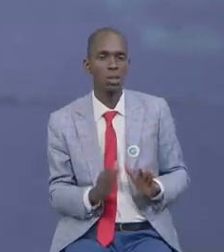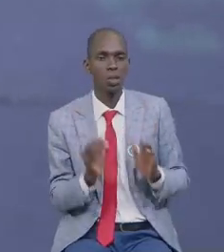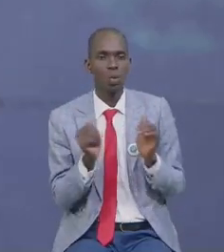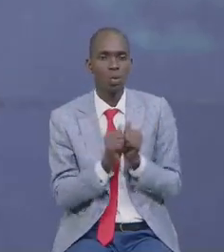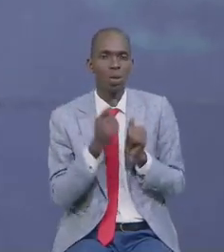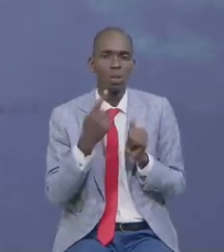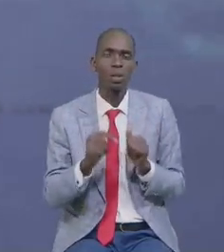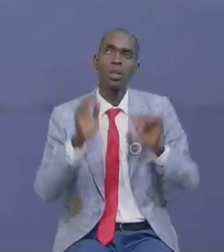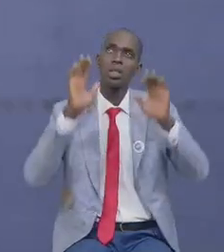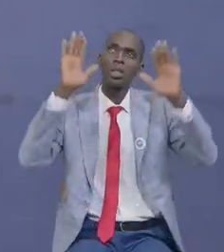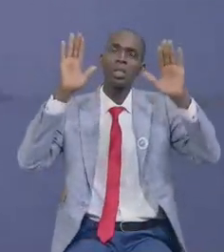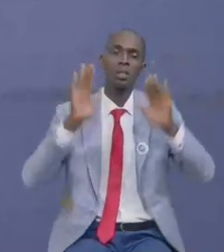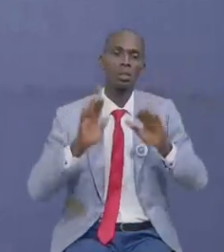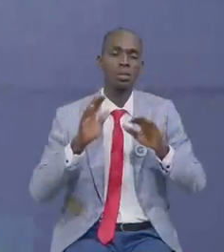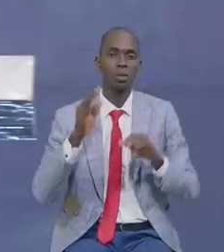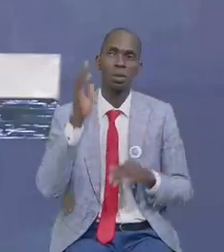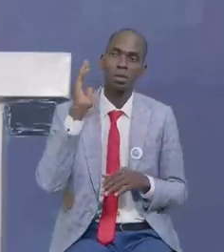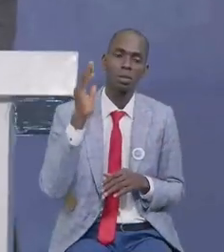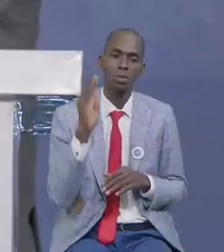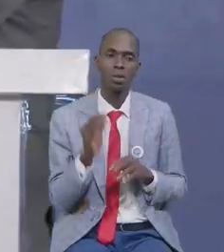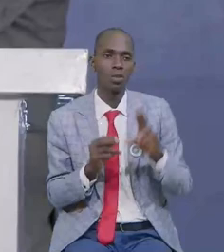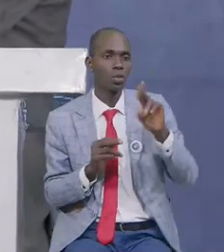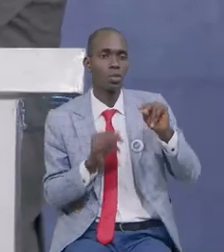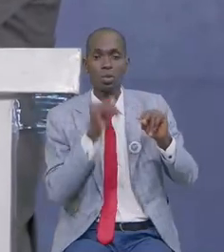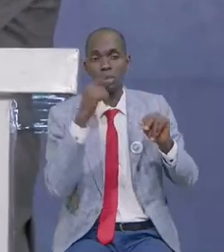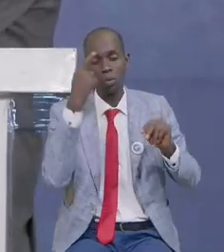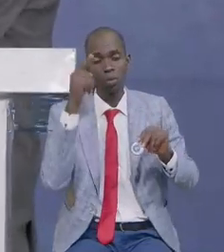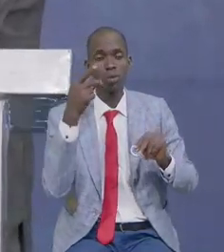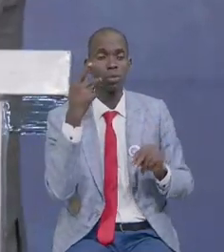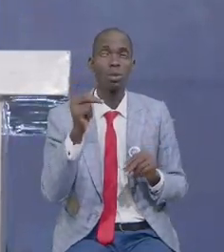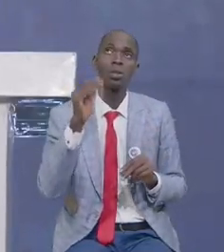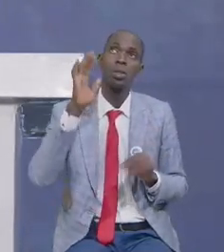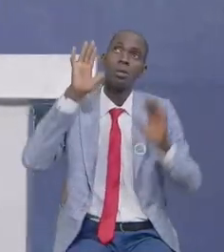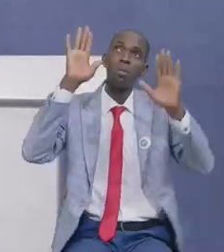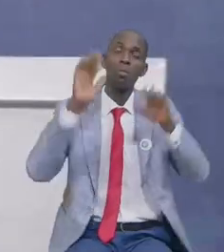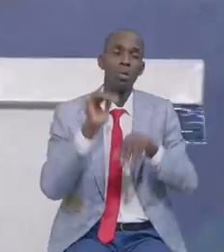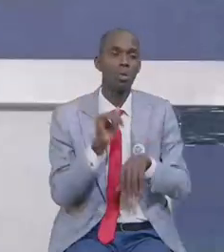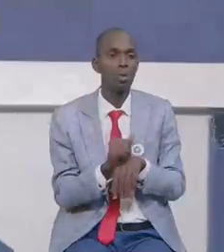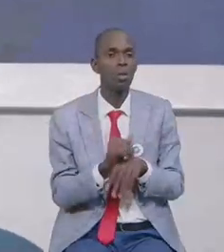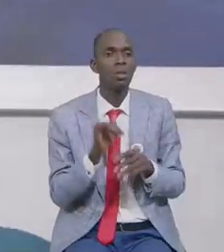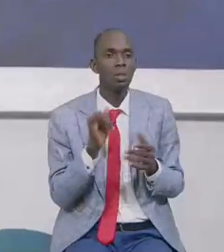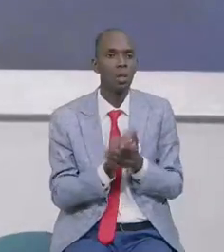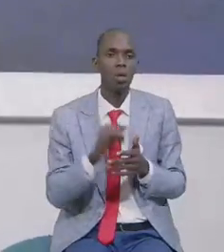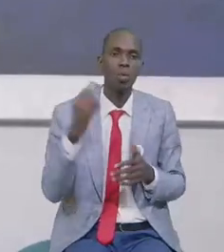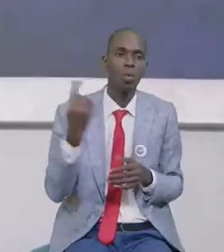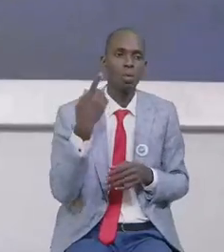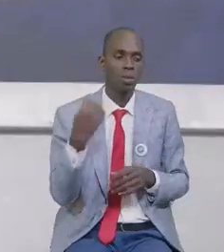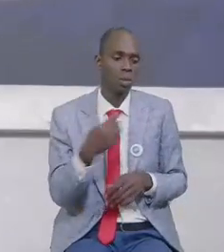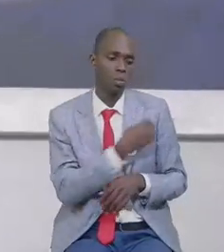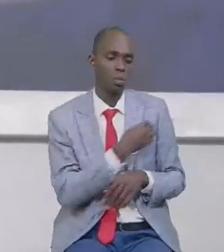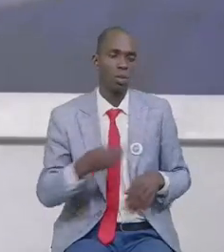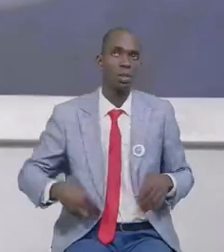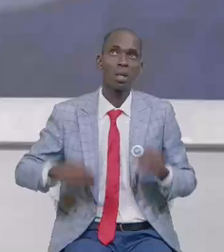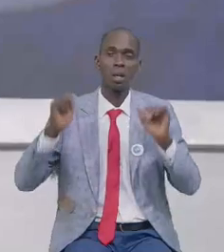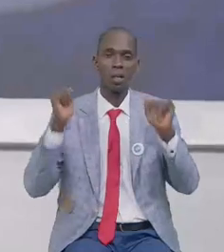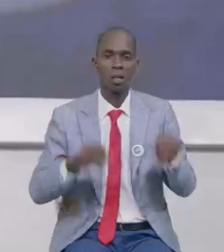du témoignage des miracles, pas parce que vous avez vu les miracles que seul le Messie pourrait faire. Et vous croyez